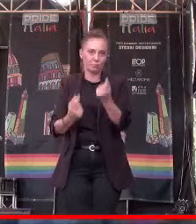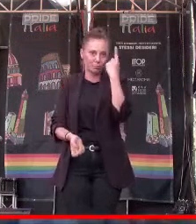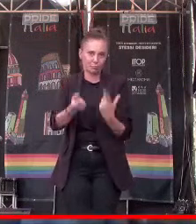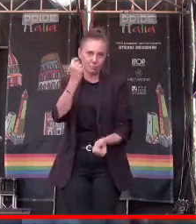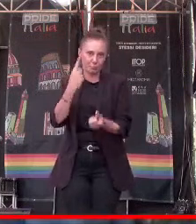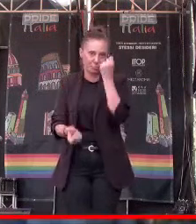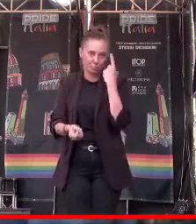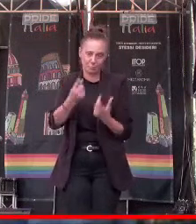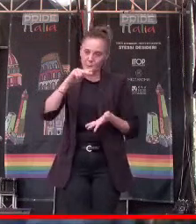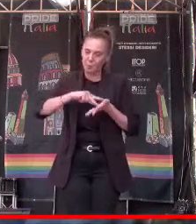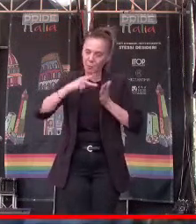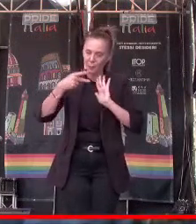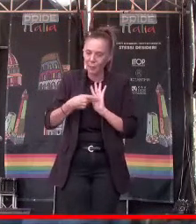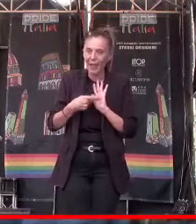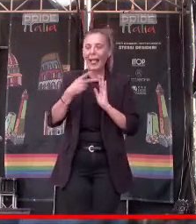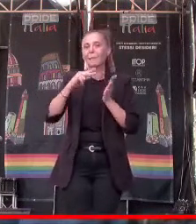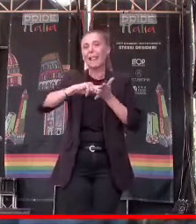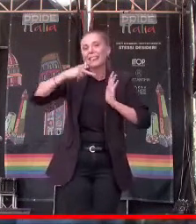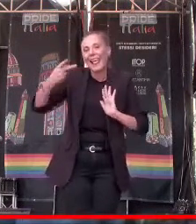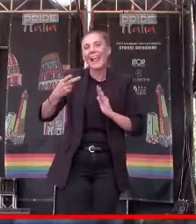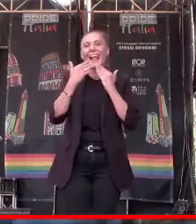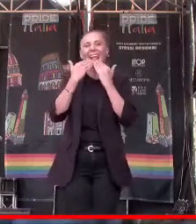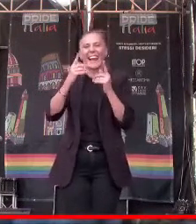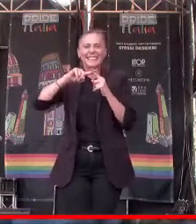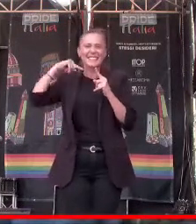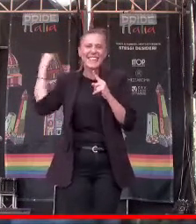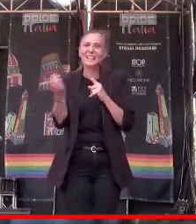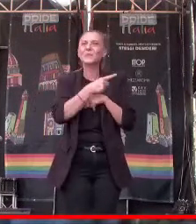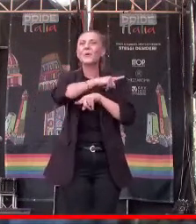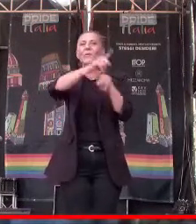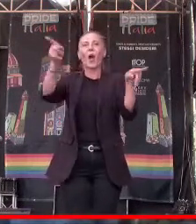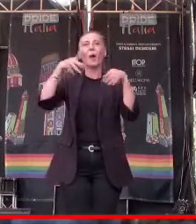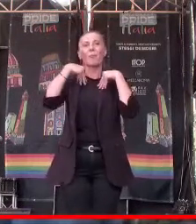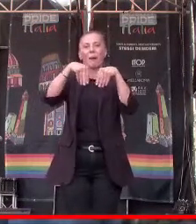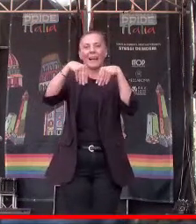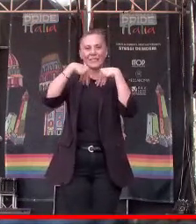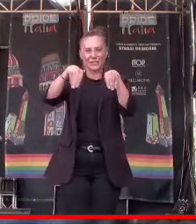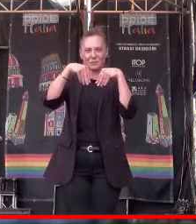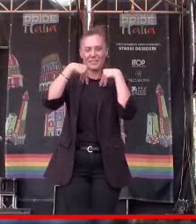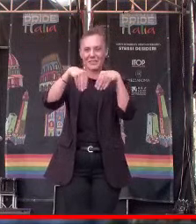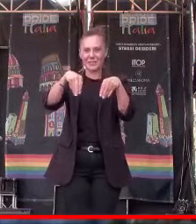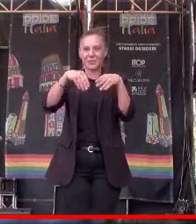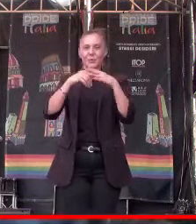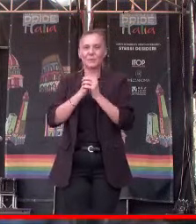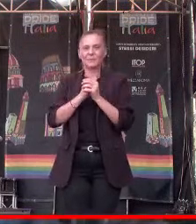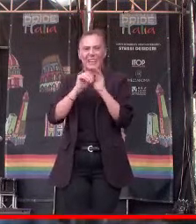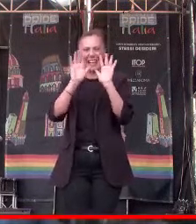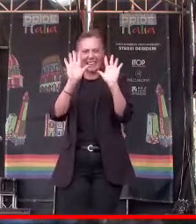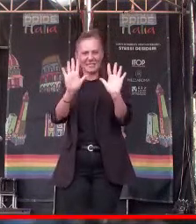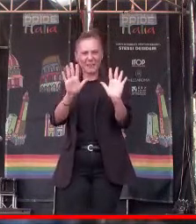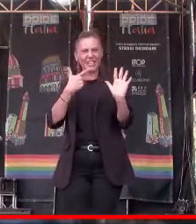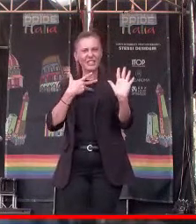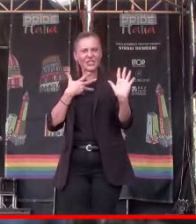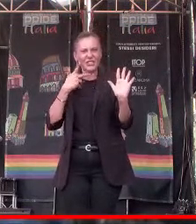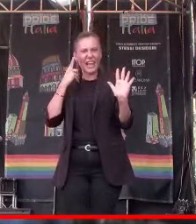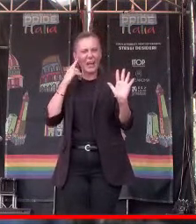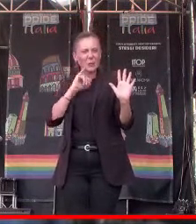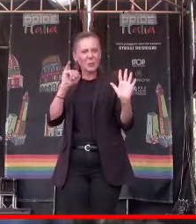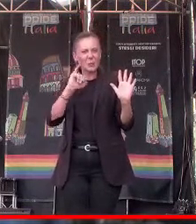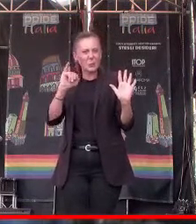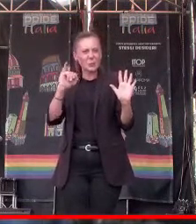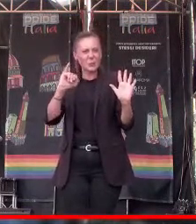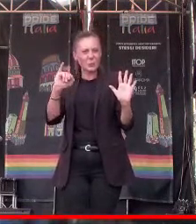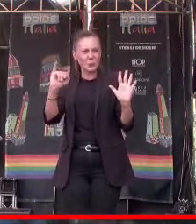giornata. Intanto grazie a tutti per la vostra partecipazione. Aspetta, c'è un fischio, ultimi